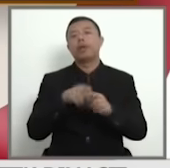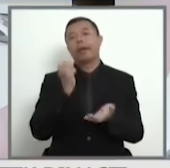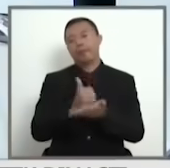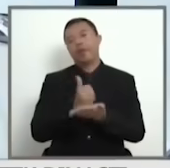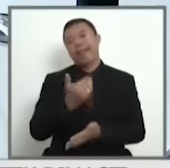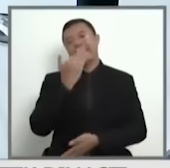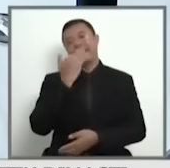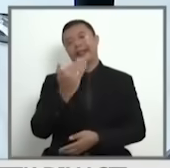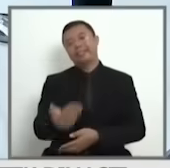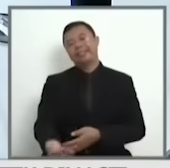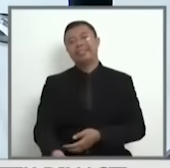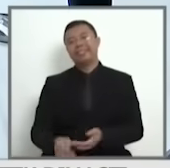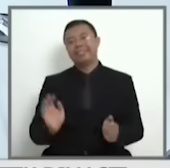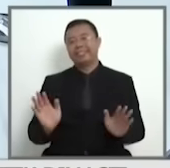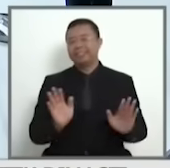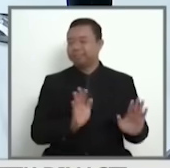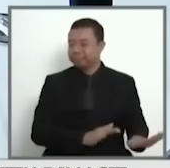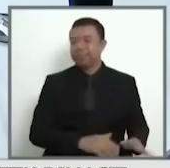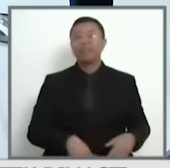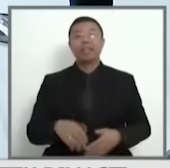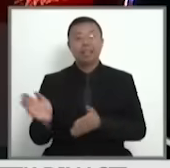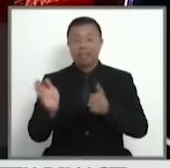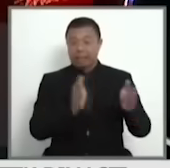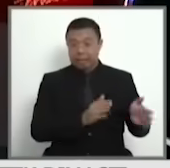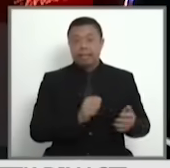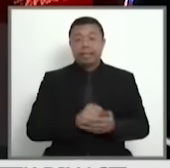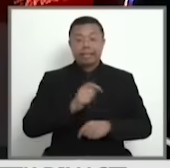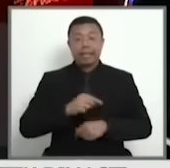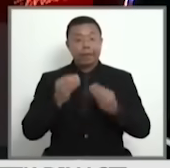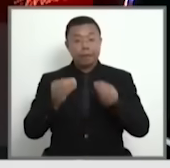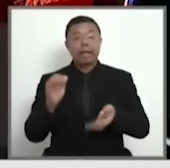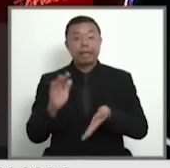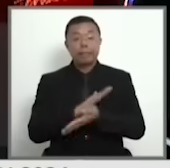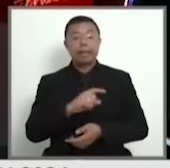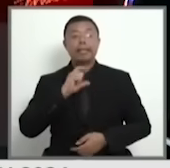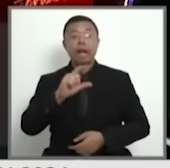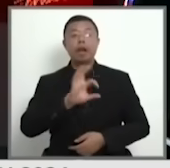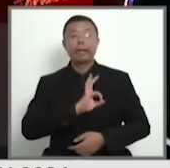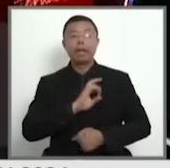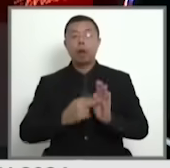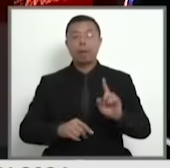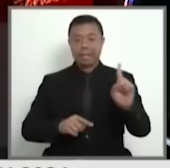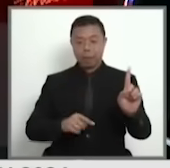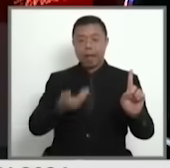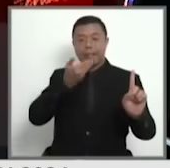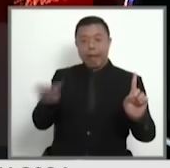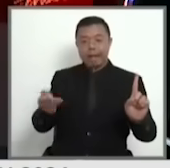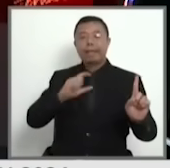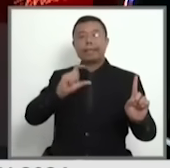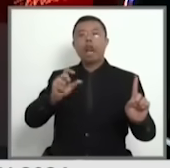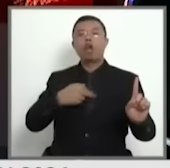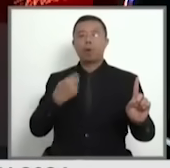Makasih waktunya habis bapak ya untuk Sesi selanjutnya kita berikan kesempatan capres nomor urut 1 untuk bertanya ke